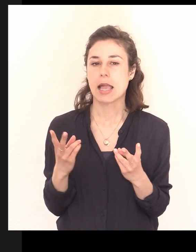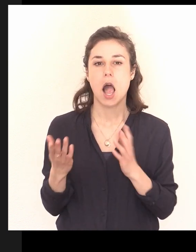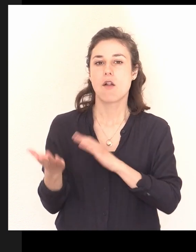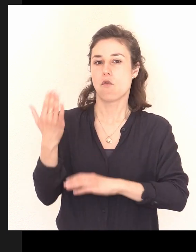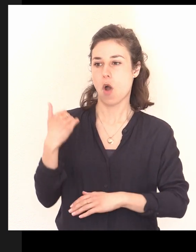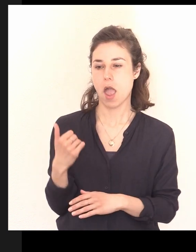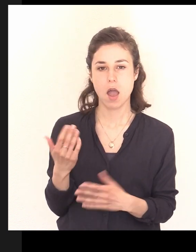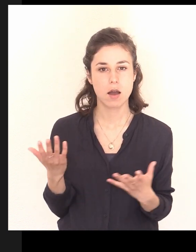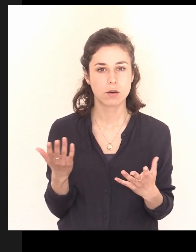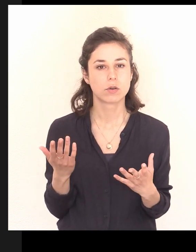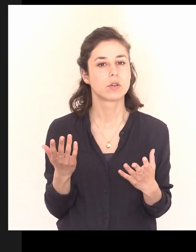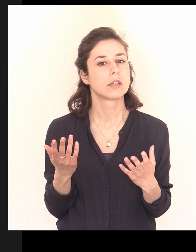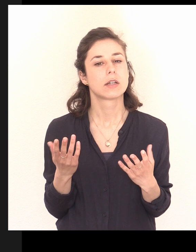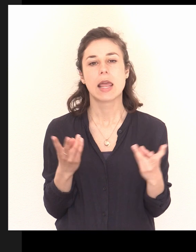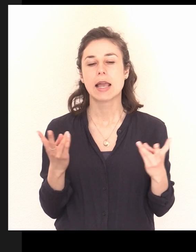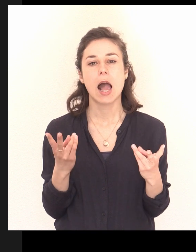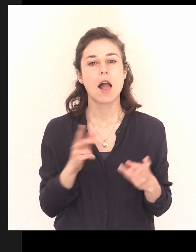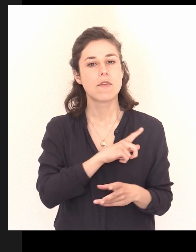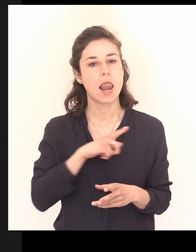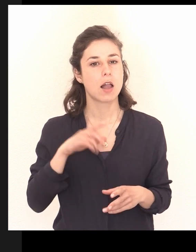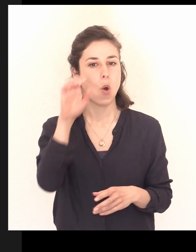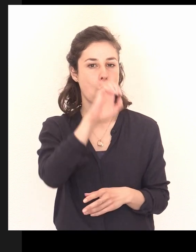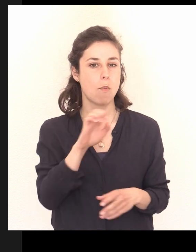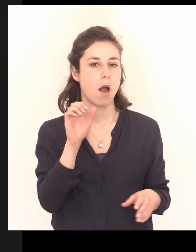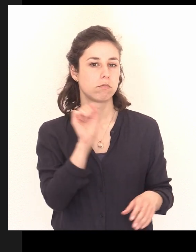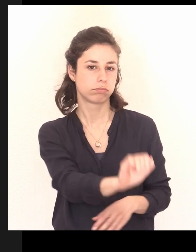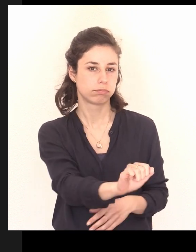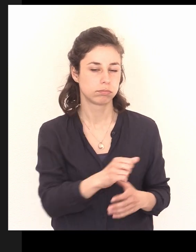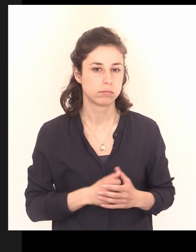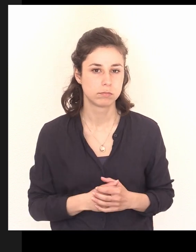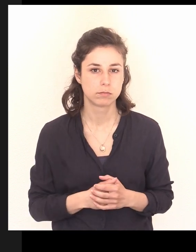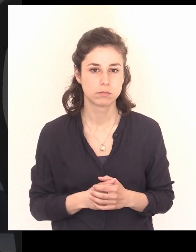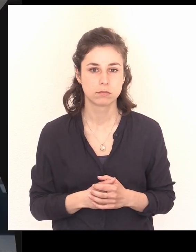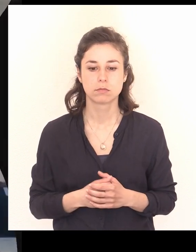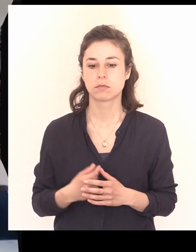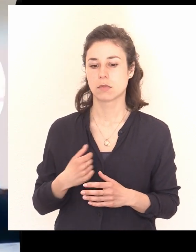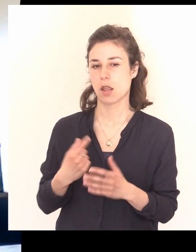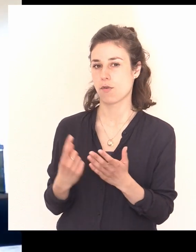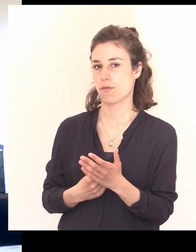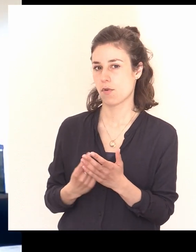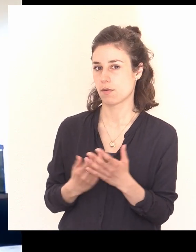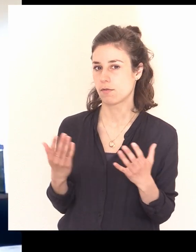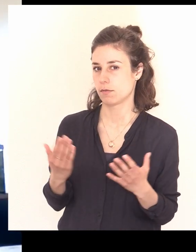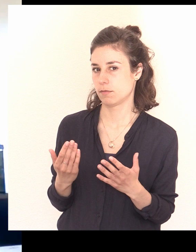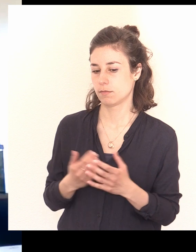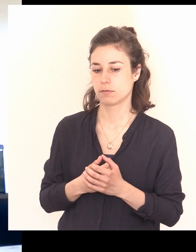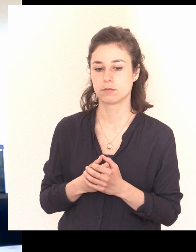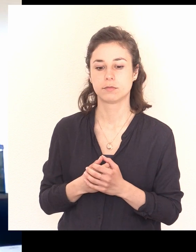gerade herkommen und unabhängig davon, wie lange sie in Europa sind. Ich